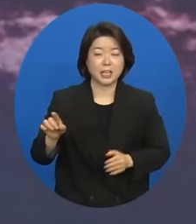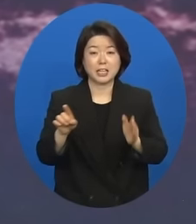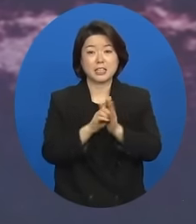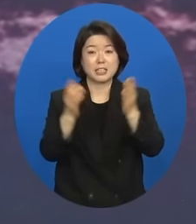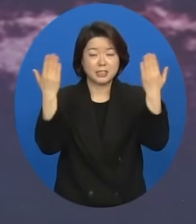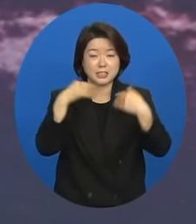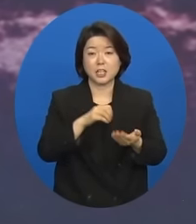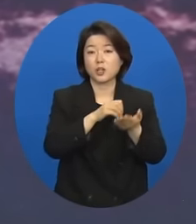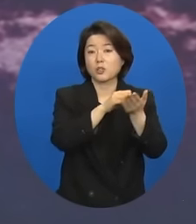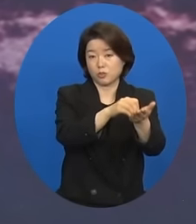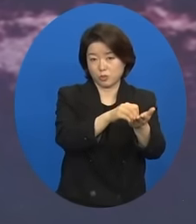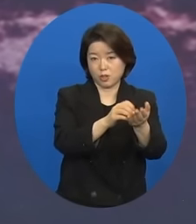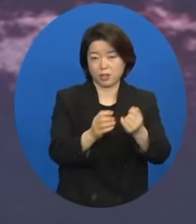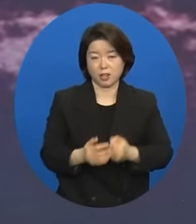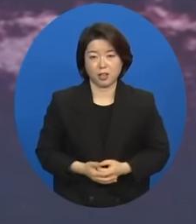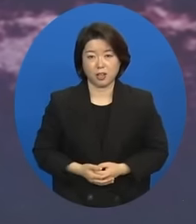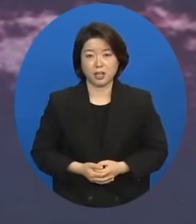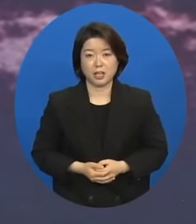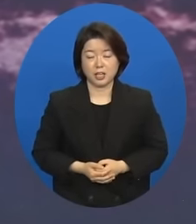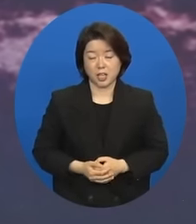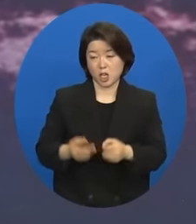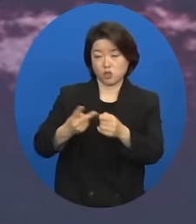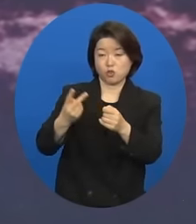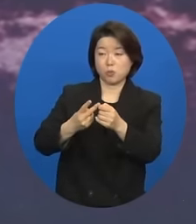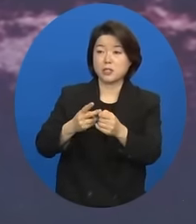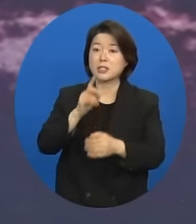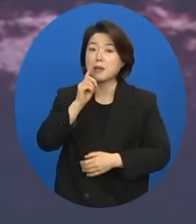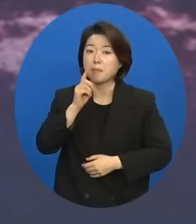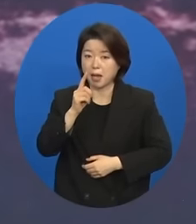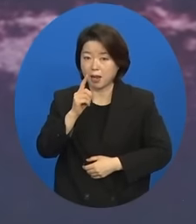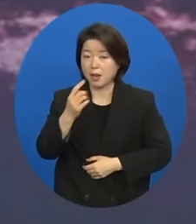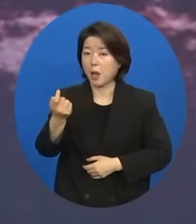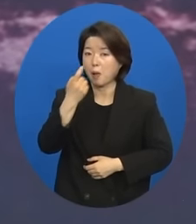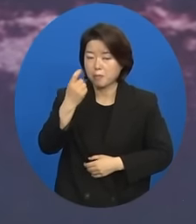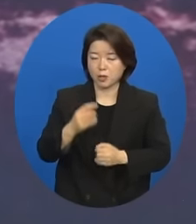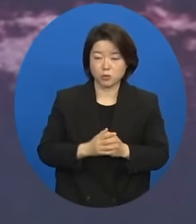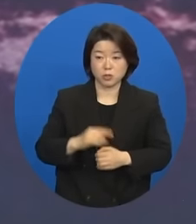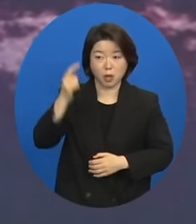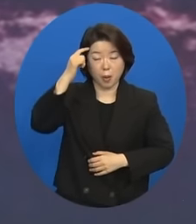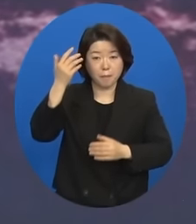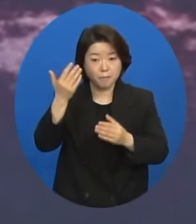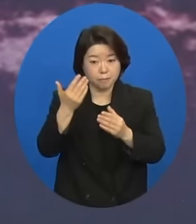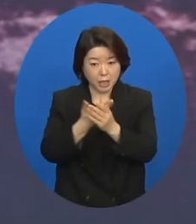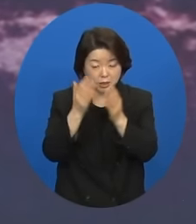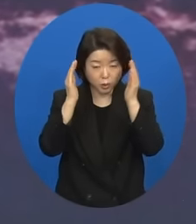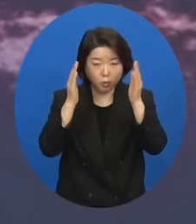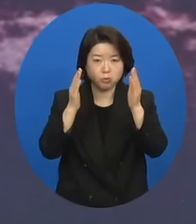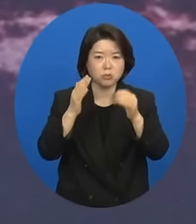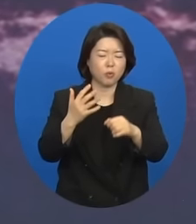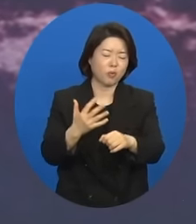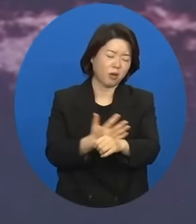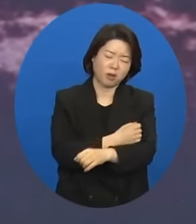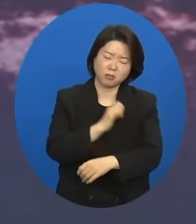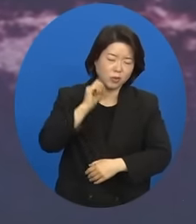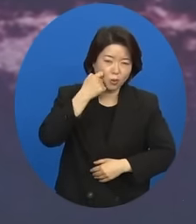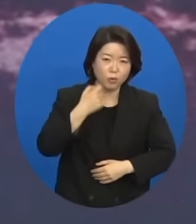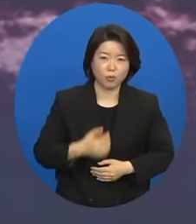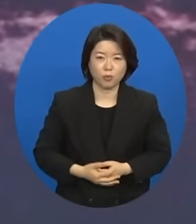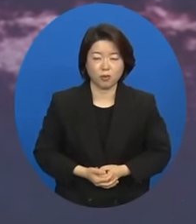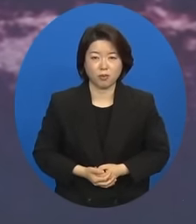이중언어 그니까 이중 언어가 아니라 제 2 외국어로 박사 가정을 한다는 거는이 굉장히 어려운 일이거든요